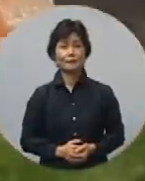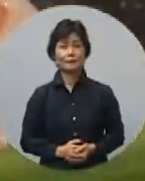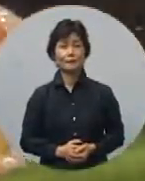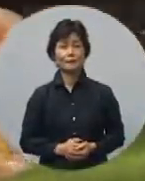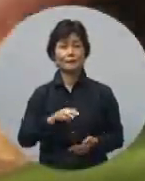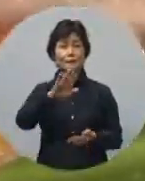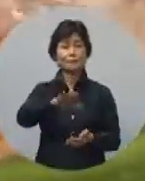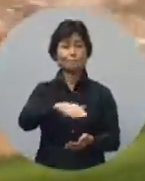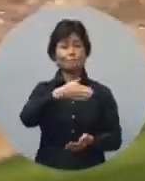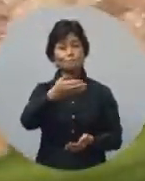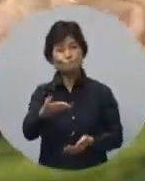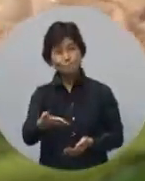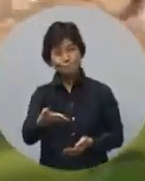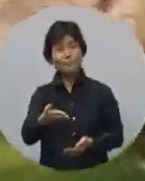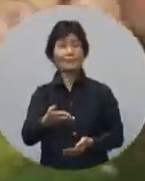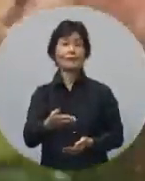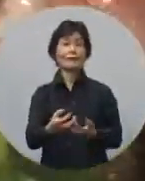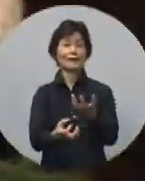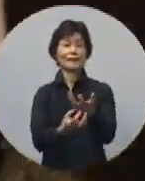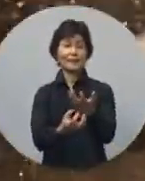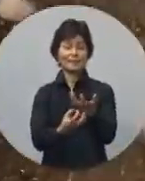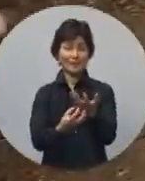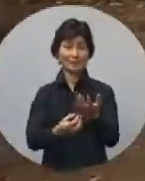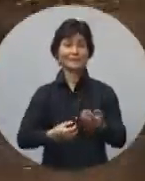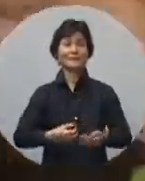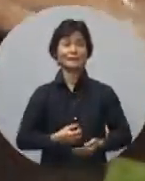両面をこんがりと焼き上げて、